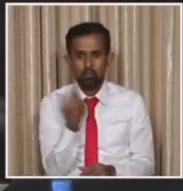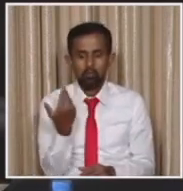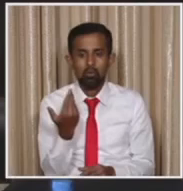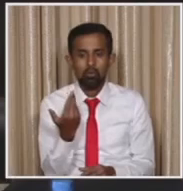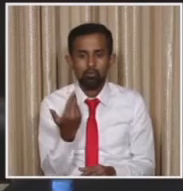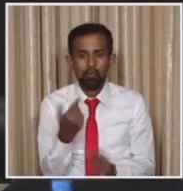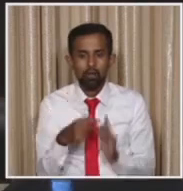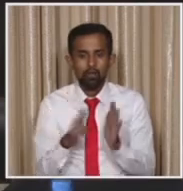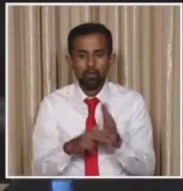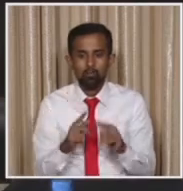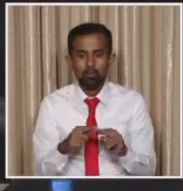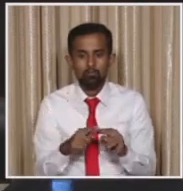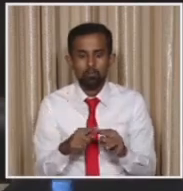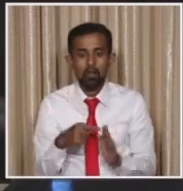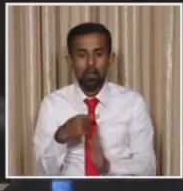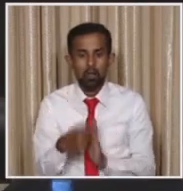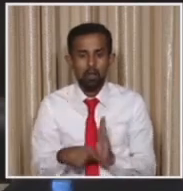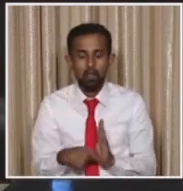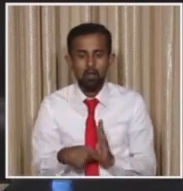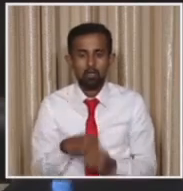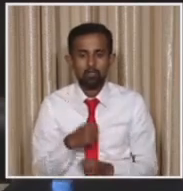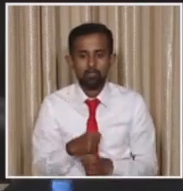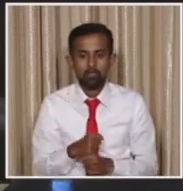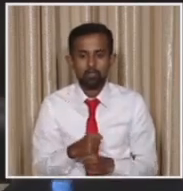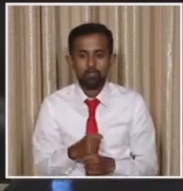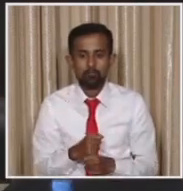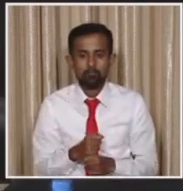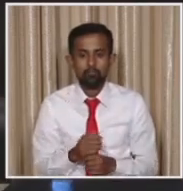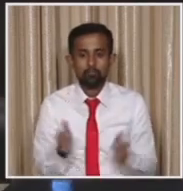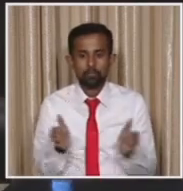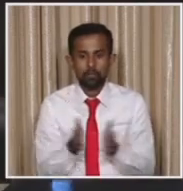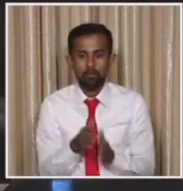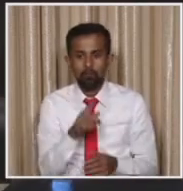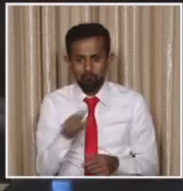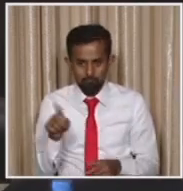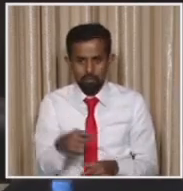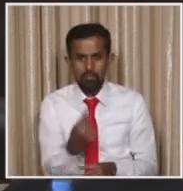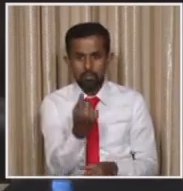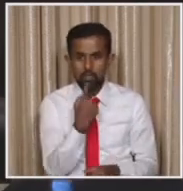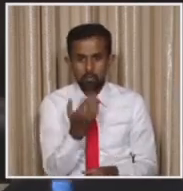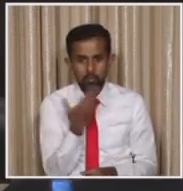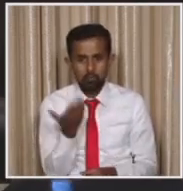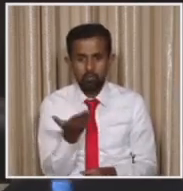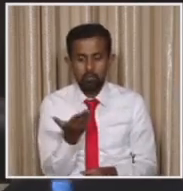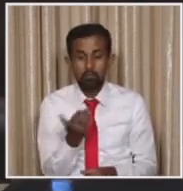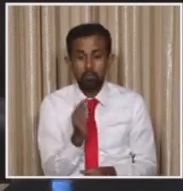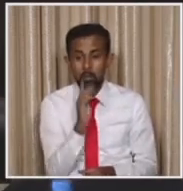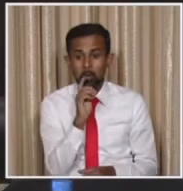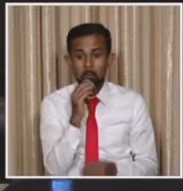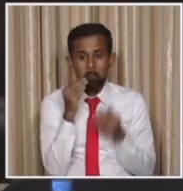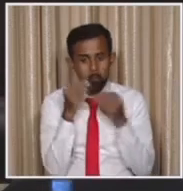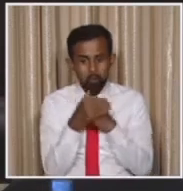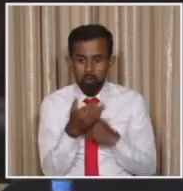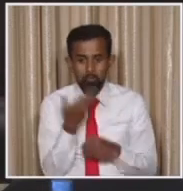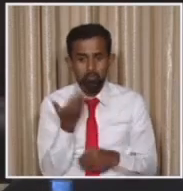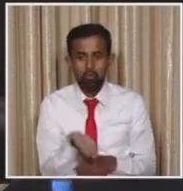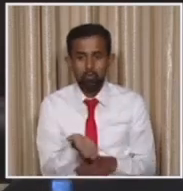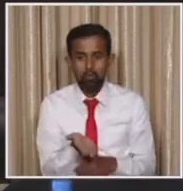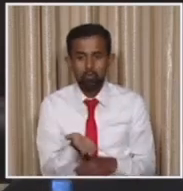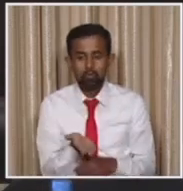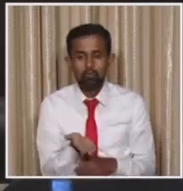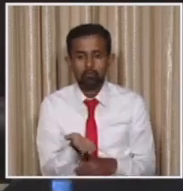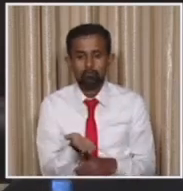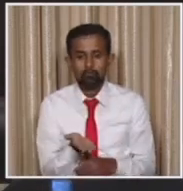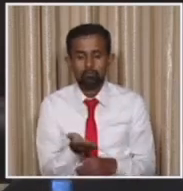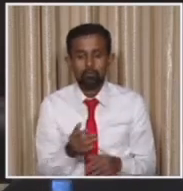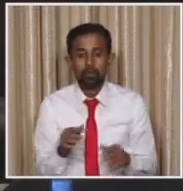මේ ලංකාවේ ආණ්ඩුවත් එක්ක වෙන එකඟතාවයේ වැරදි කියලා? මේ වසං කරන්න පුළුවන්ද? ඒ නිසා ඒක